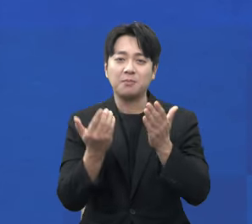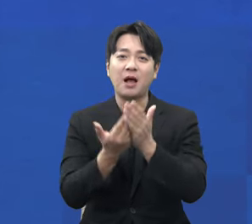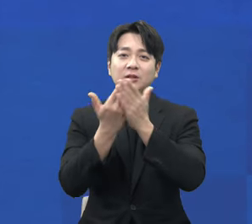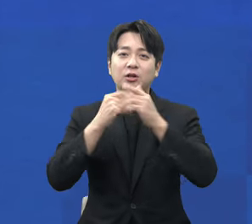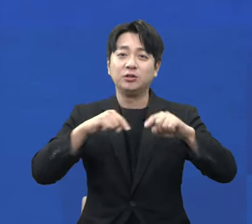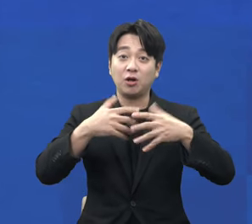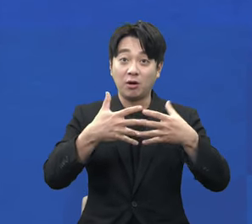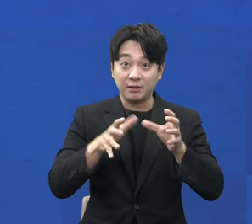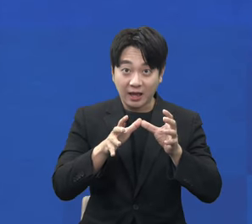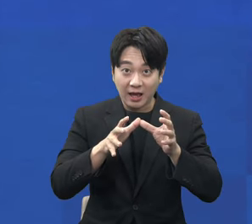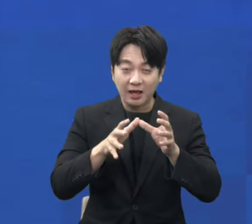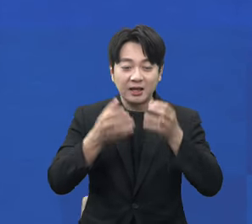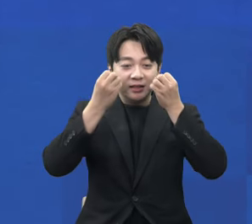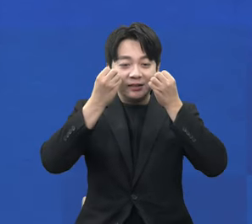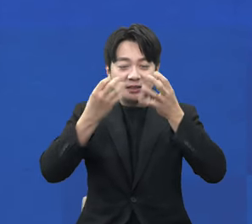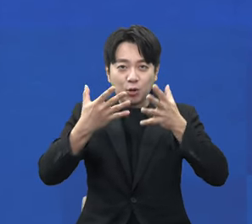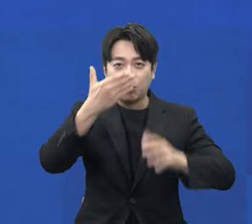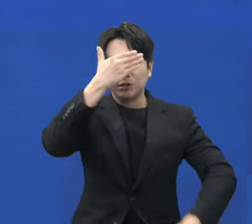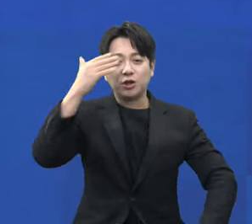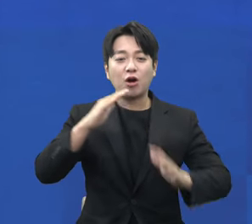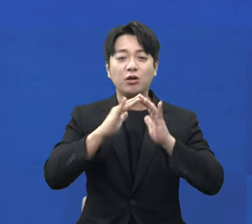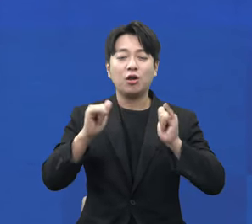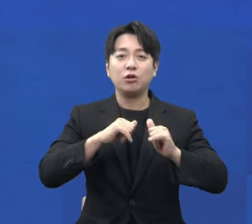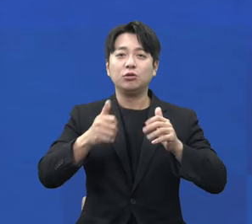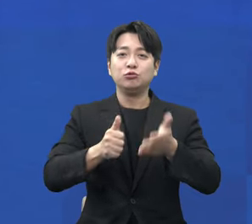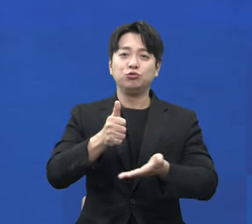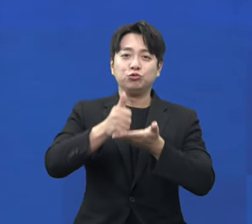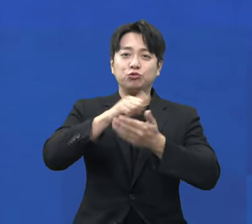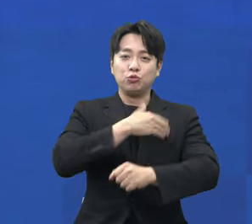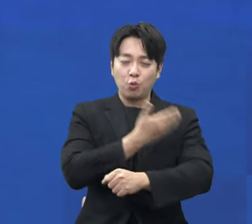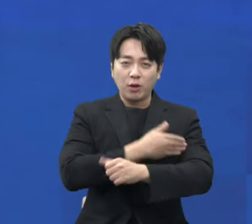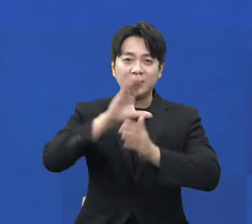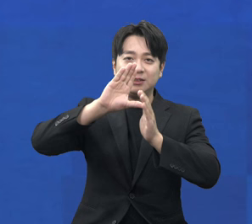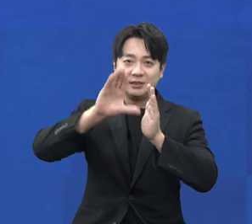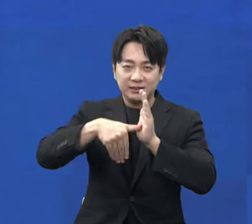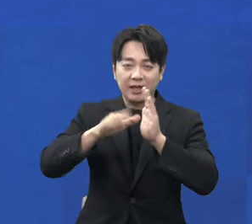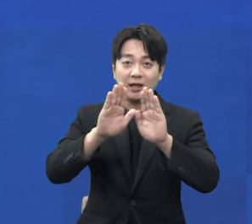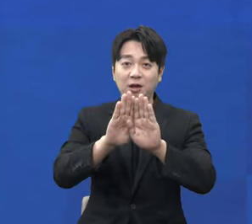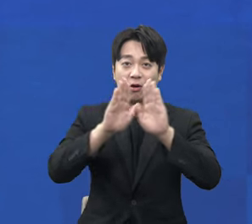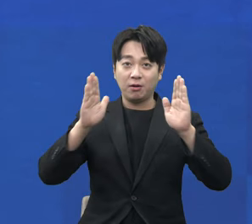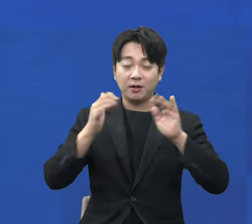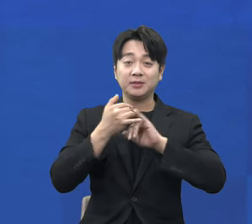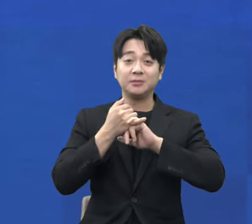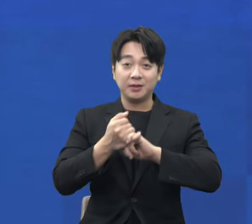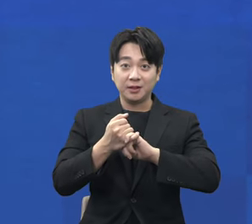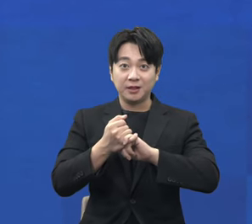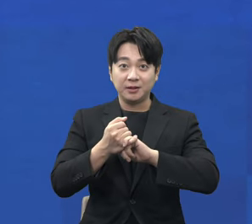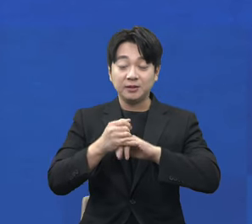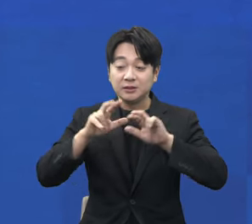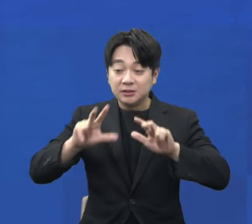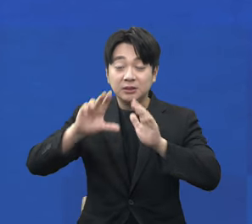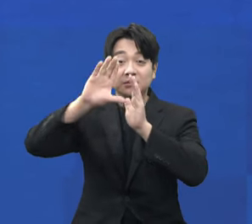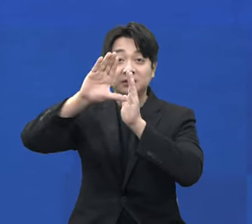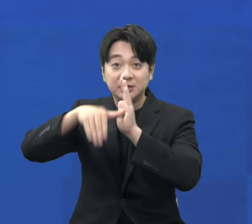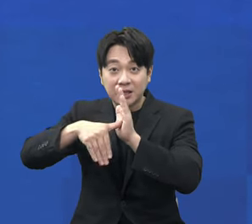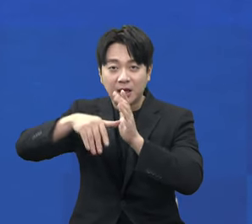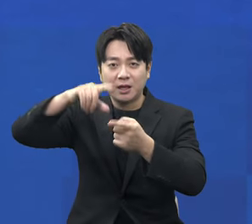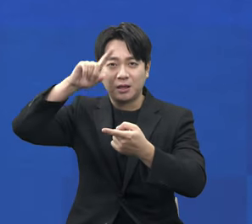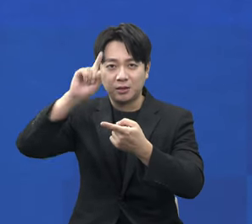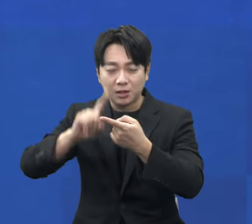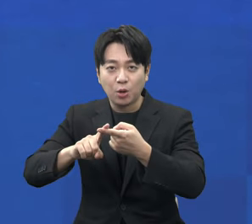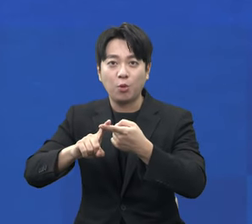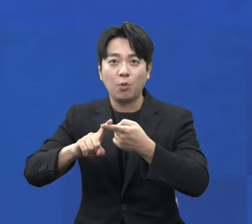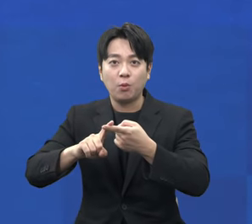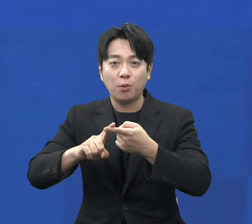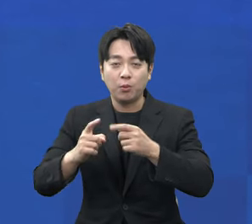새로운 청년 주권 시대 활짝 열어나가겠습니다. 시대가 요구하는 시대적 화두를 선도할